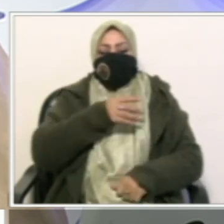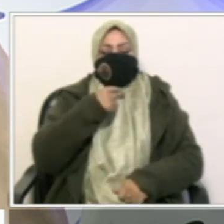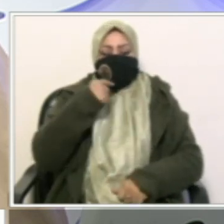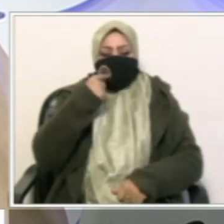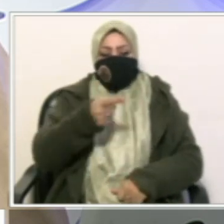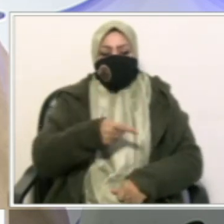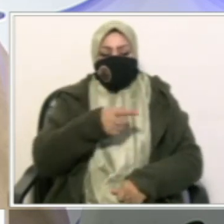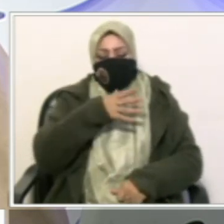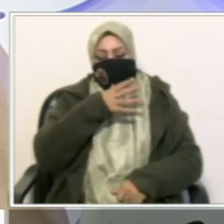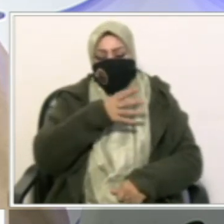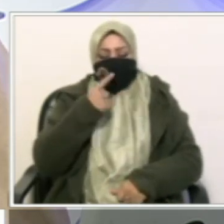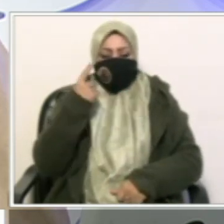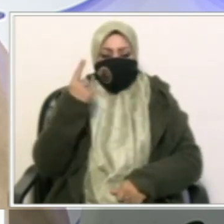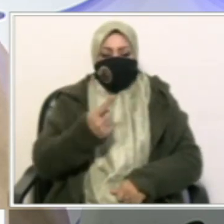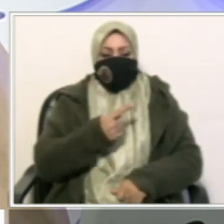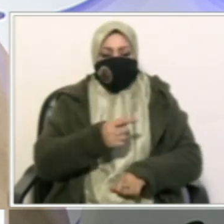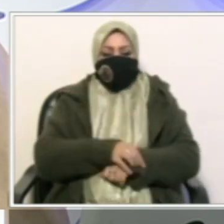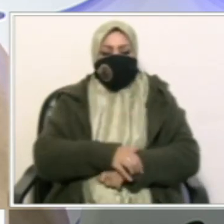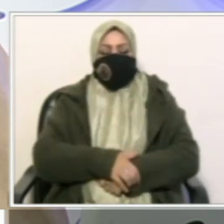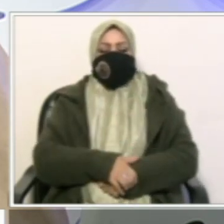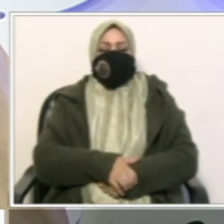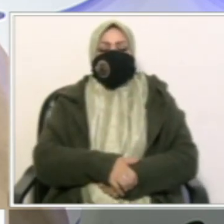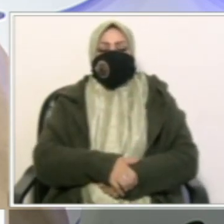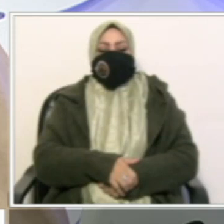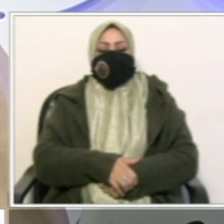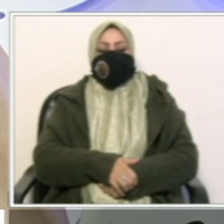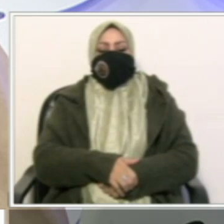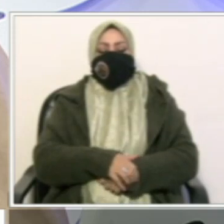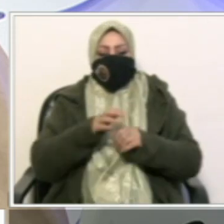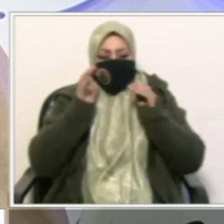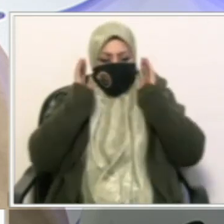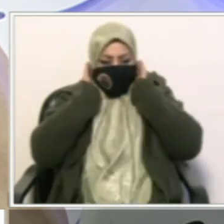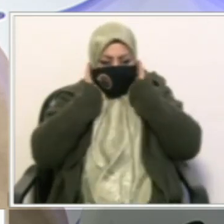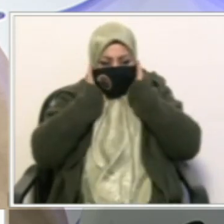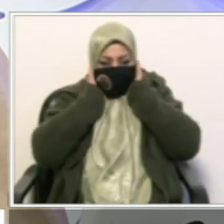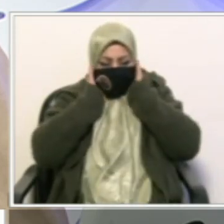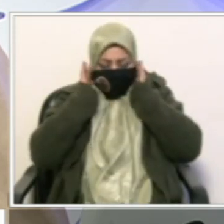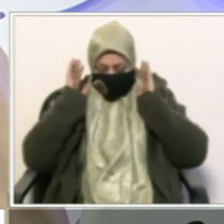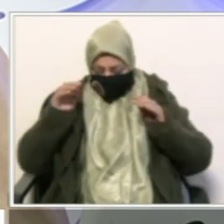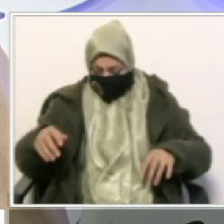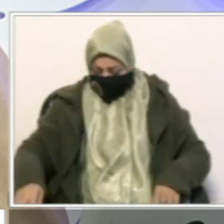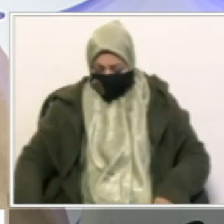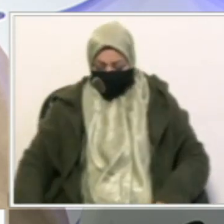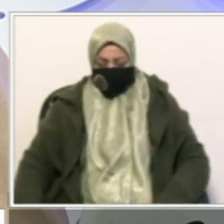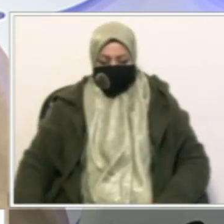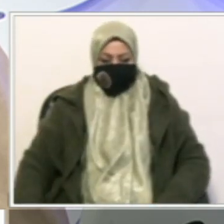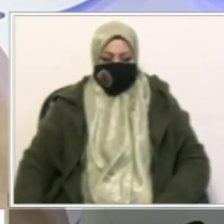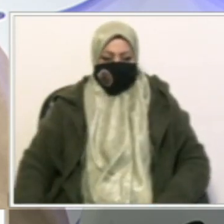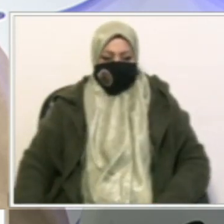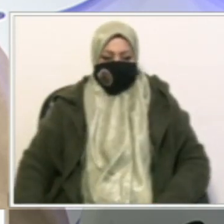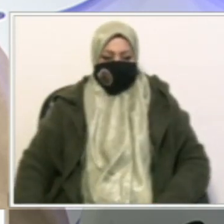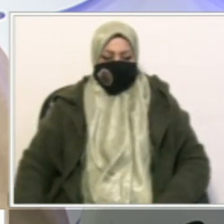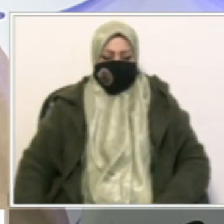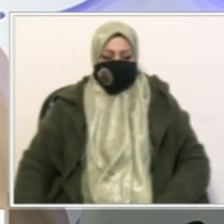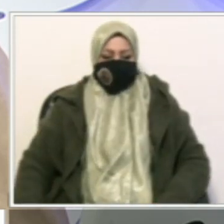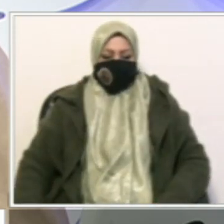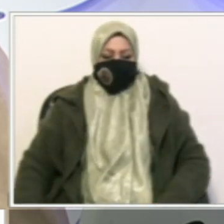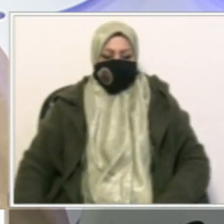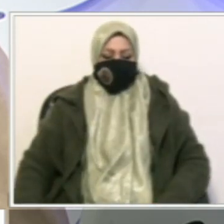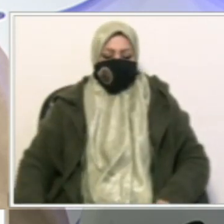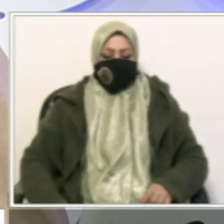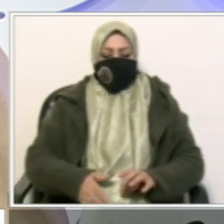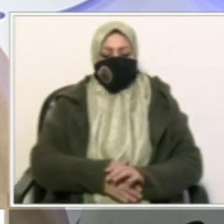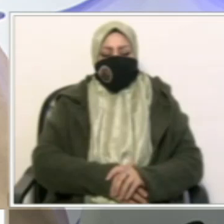ونروا فيهم منهم قدوتنا في هذا في هذا الوقت ولا نزكيكم على الله يعني صراحة حني اليوم تقدير